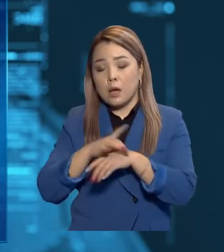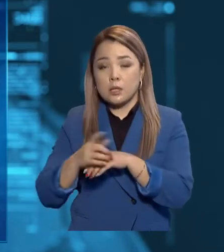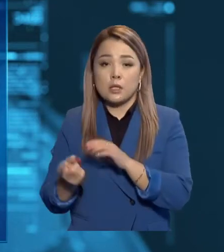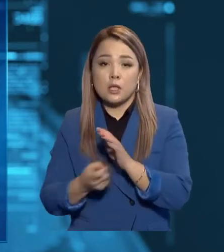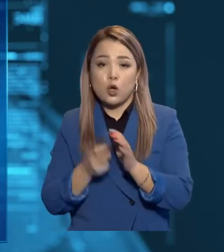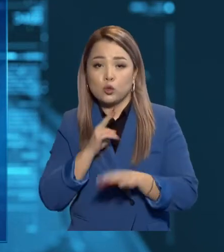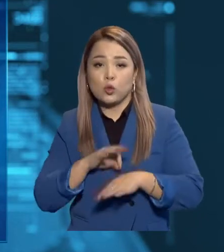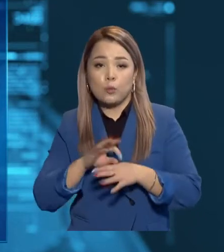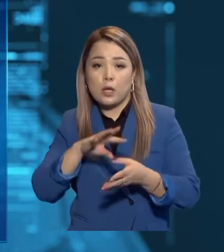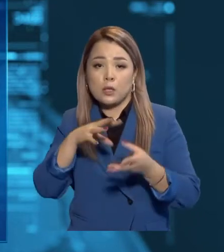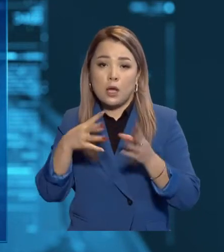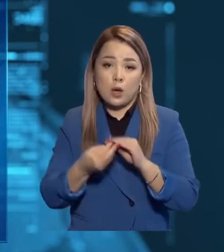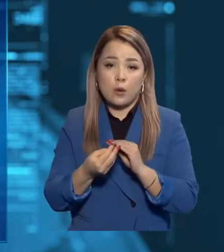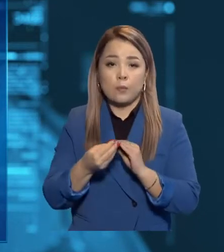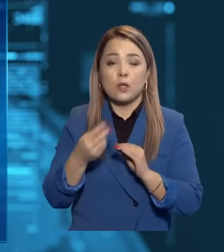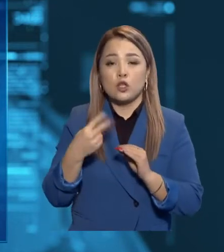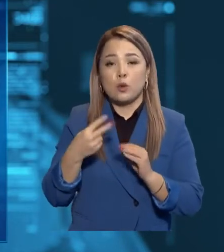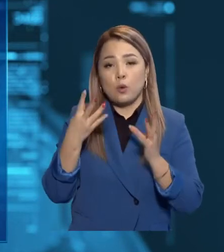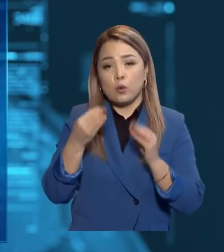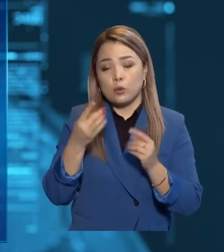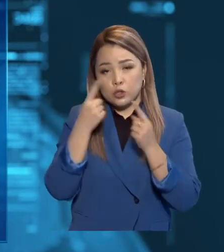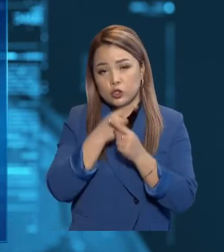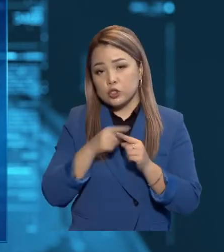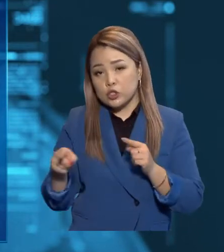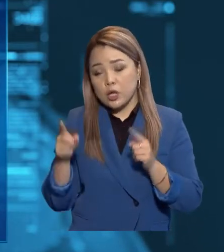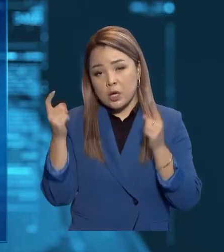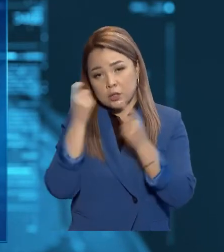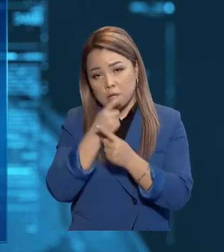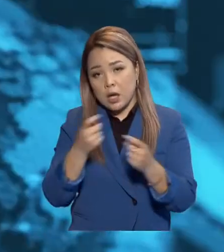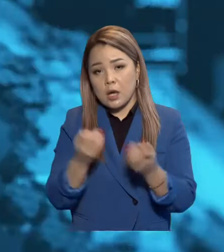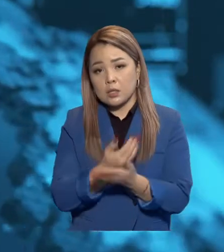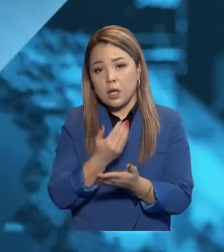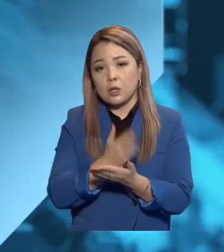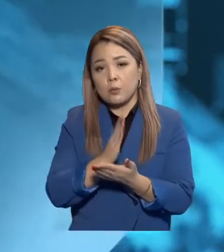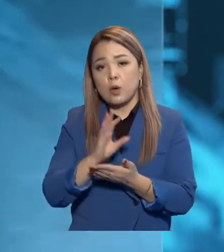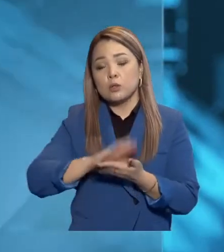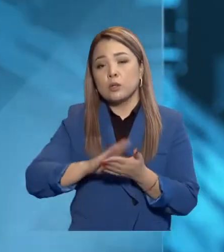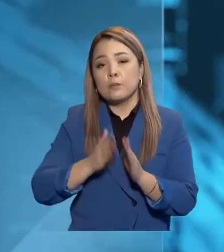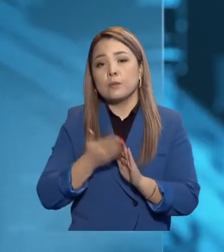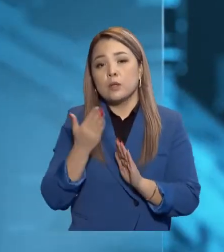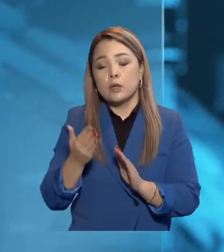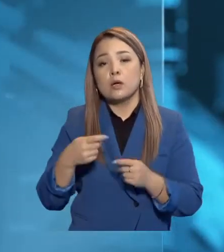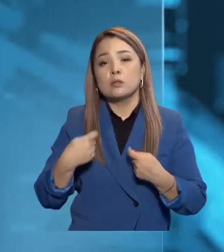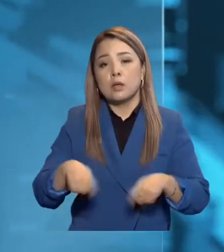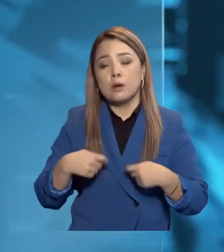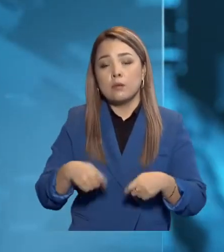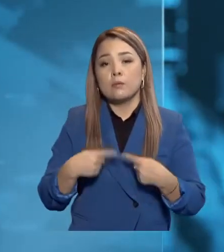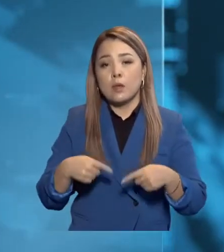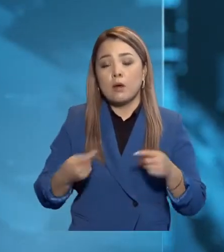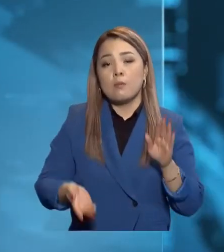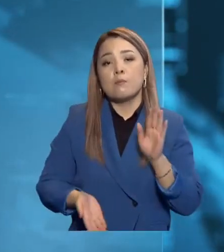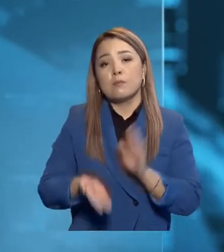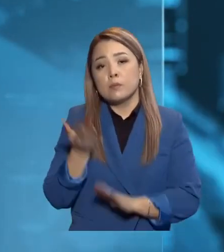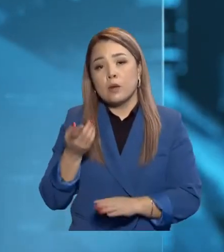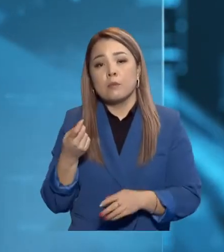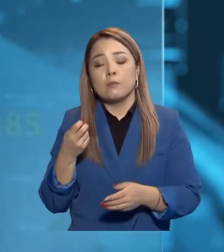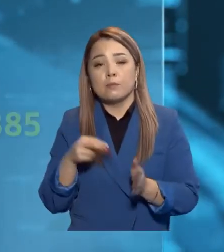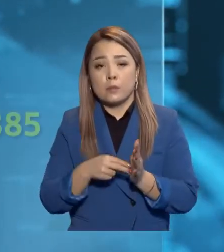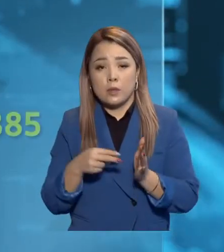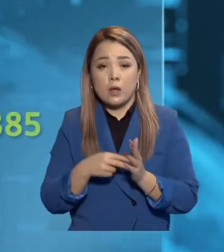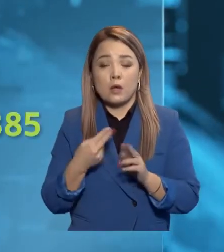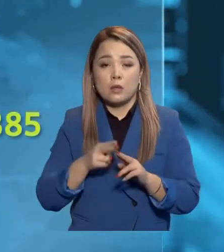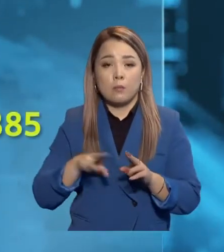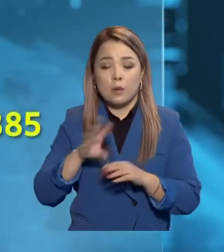алдын ала қорытындысы 20 күн ішінде жарияланады. Сондай-ақ әлеуметтік тауар бағасын негізсіз өсіргендер де жауапкершілікке